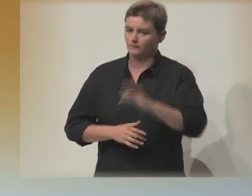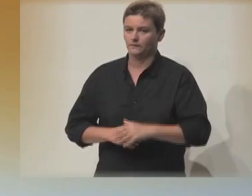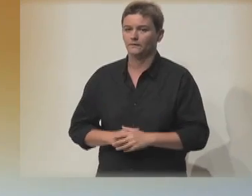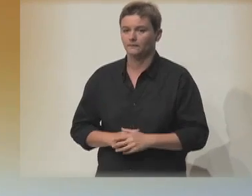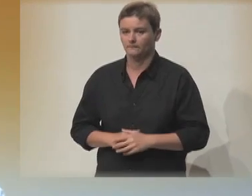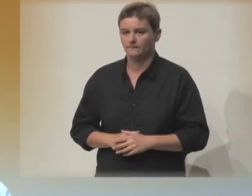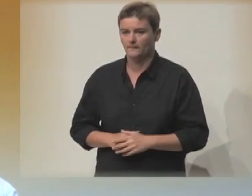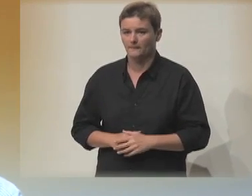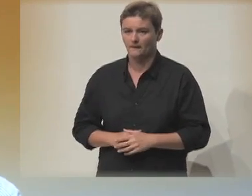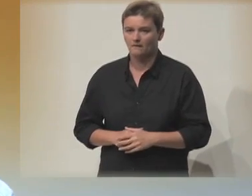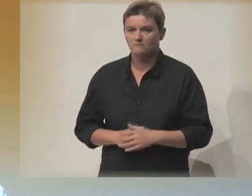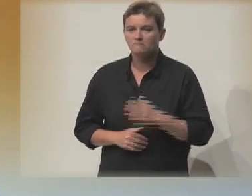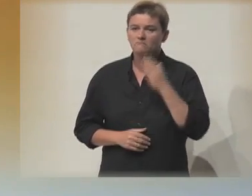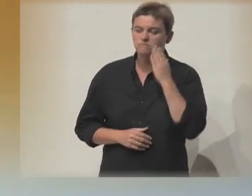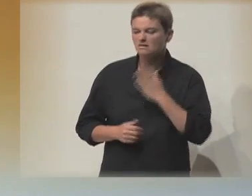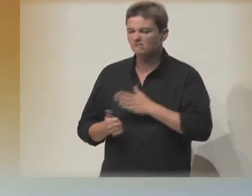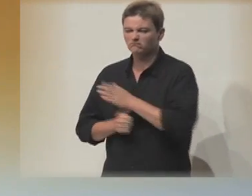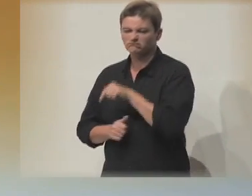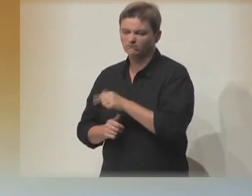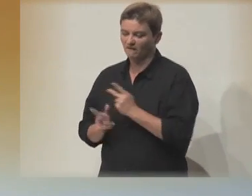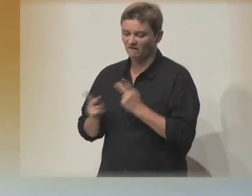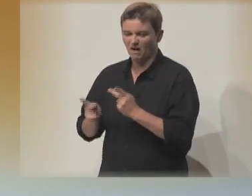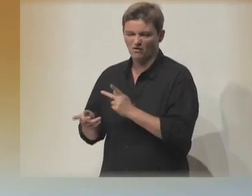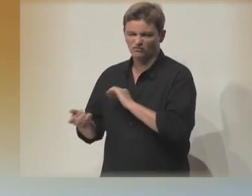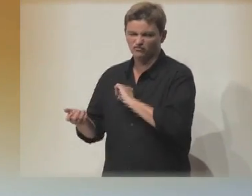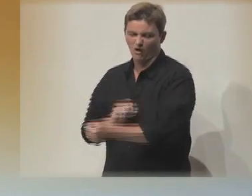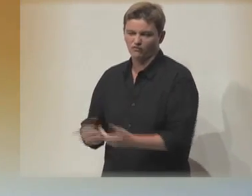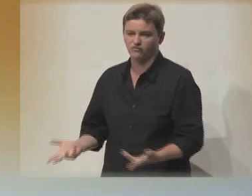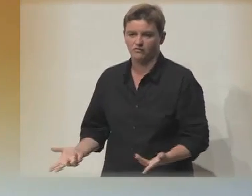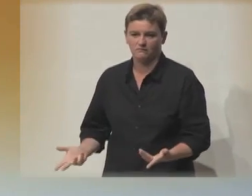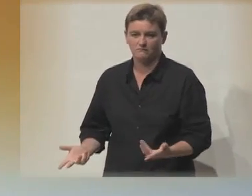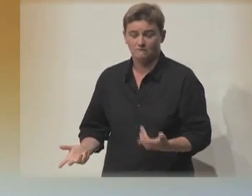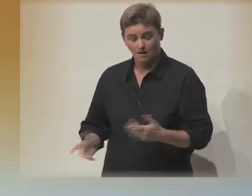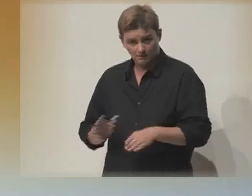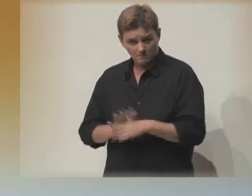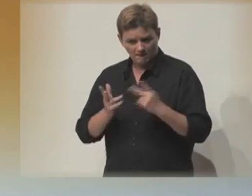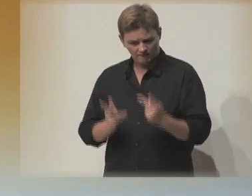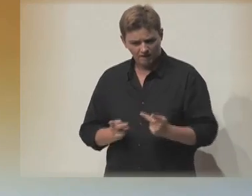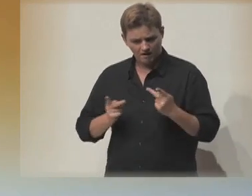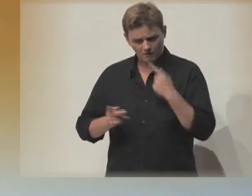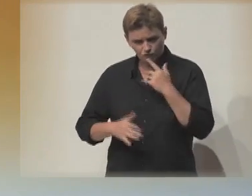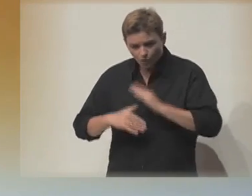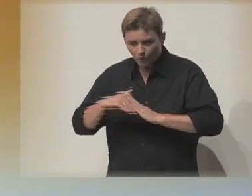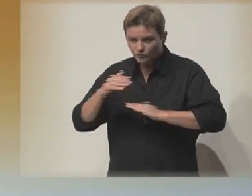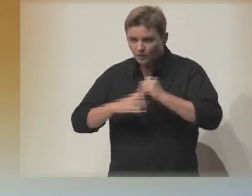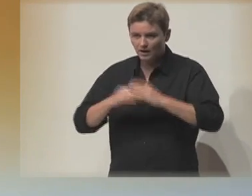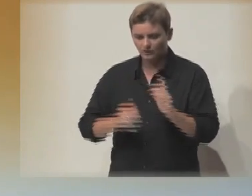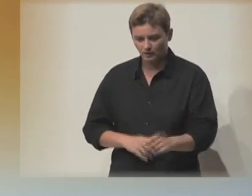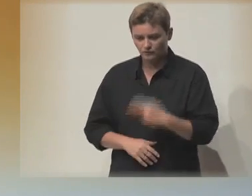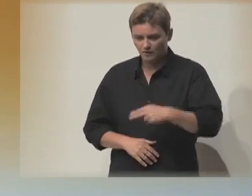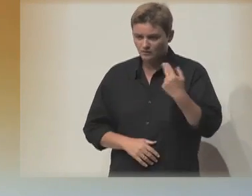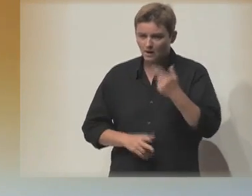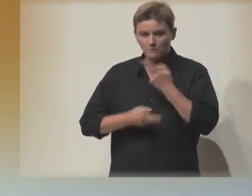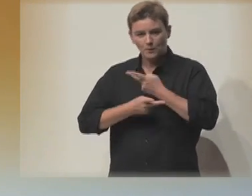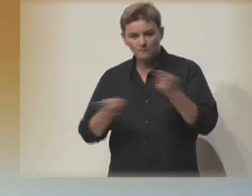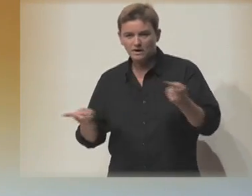pas en train de changer les valeurs avec lesquelles nous avons construit l'éducation nationale,